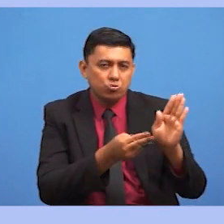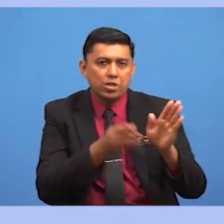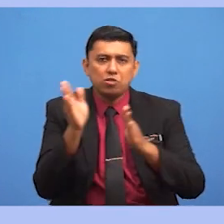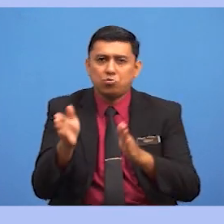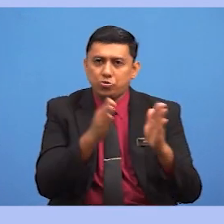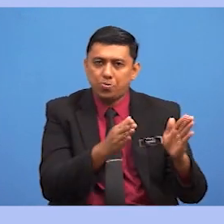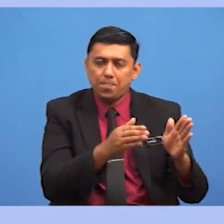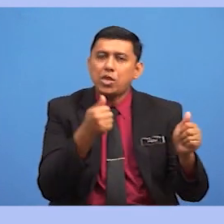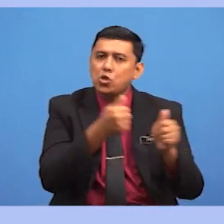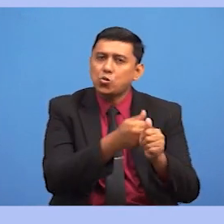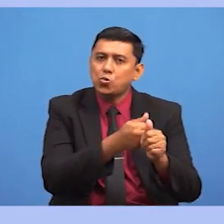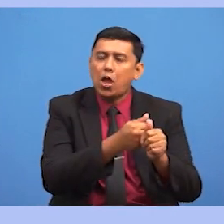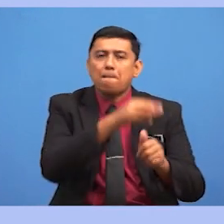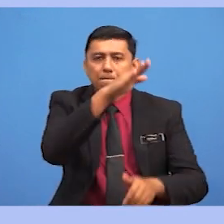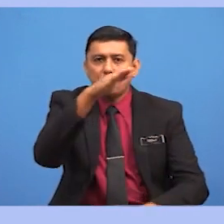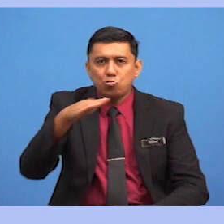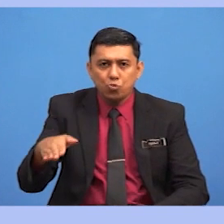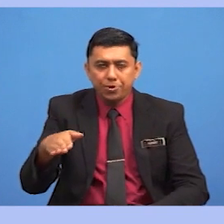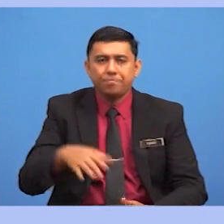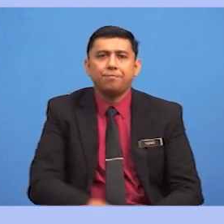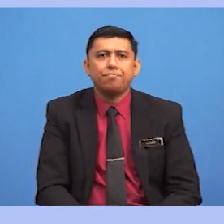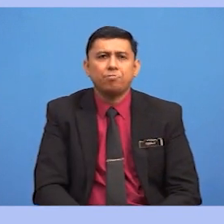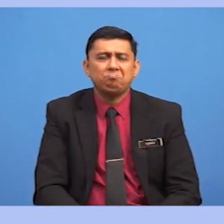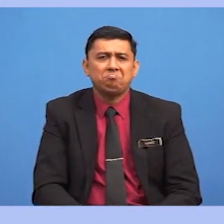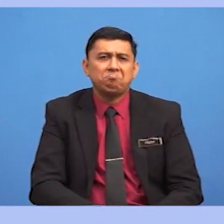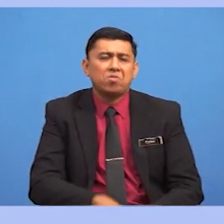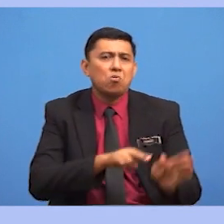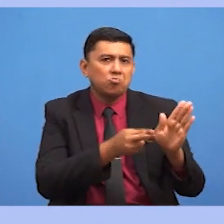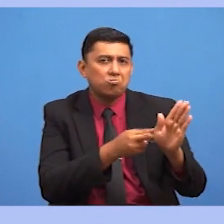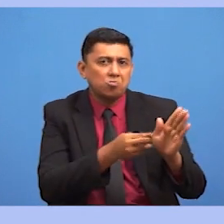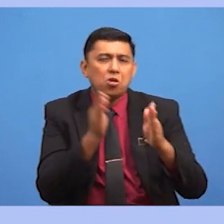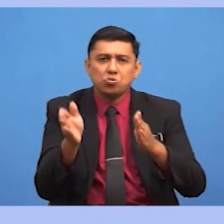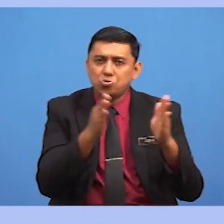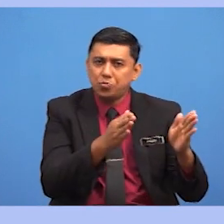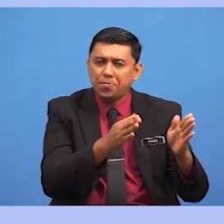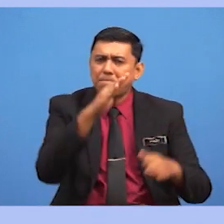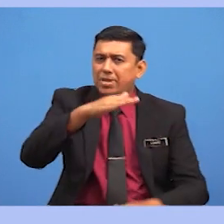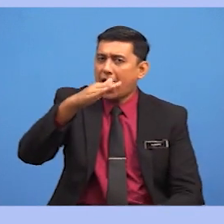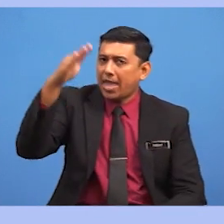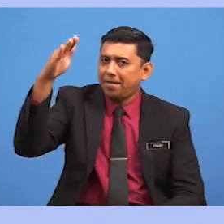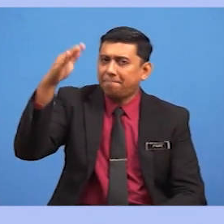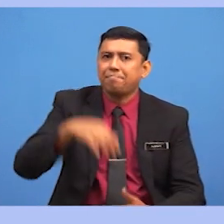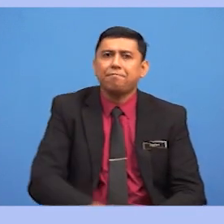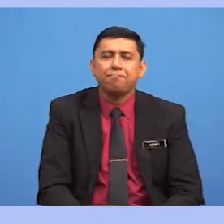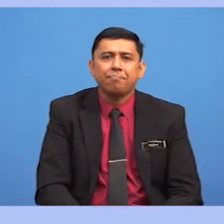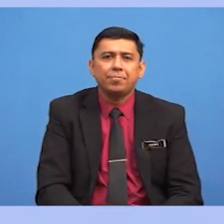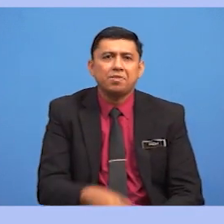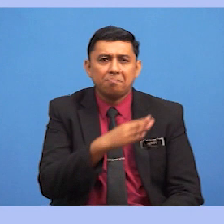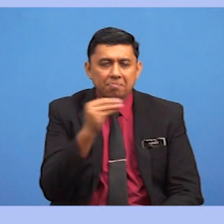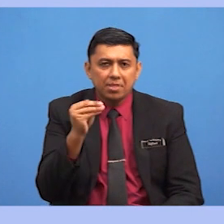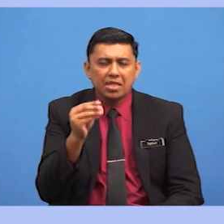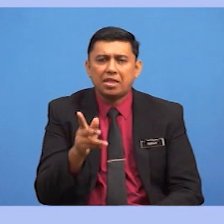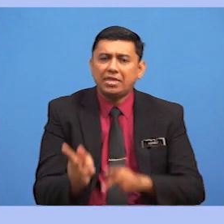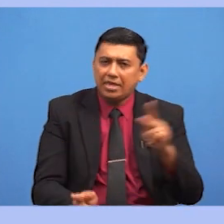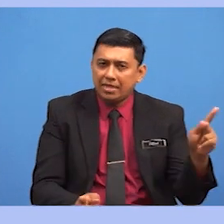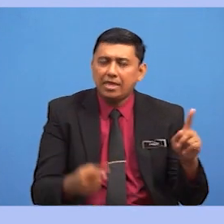mengikut tertib menurun nombor proton. B. Unsur-unsur disusun mengikut tertib menaik nombor proton dari